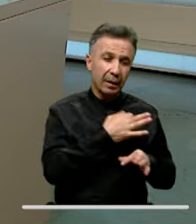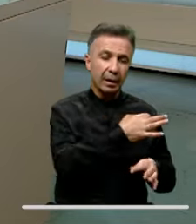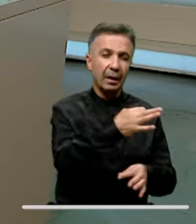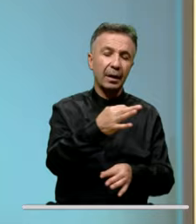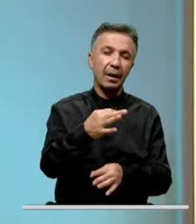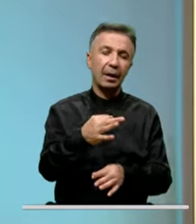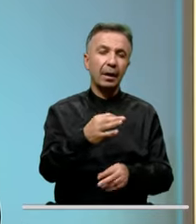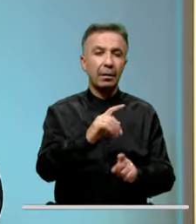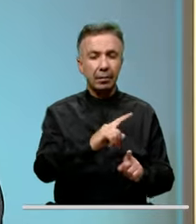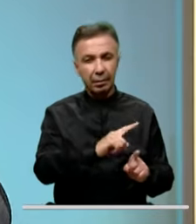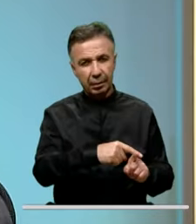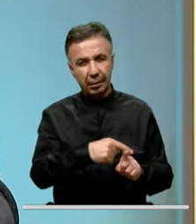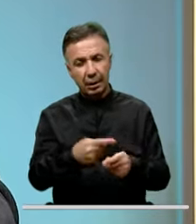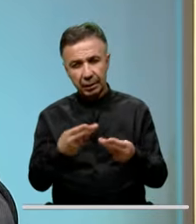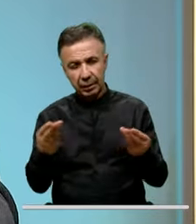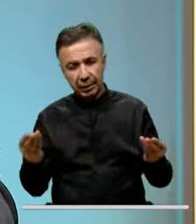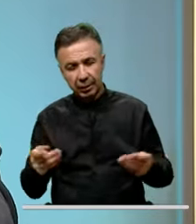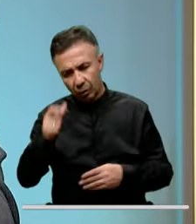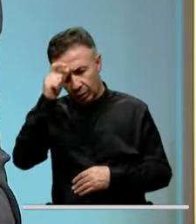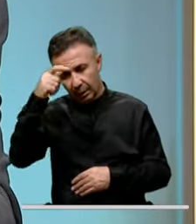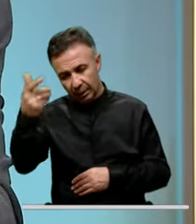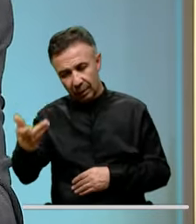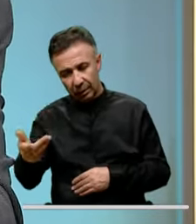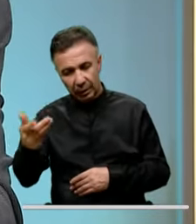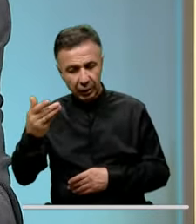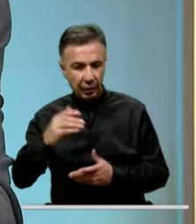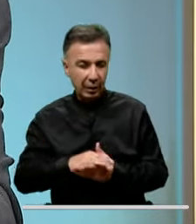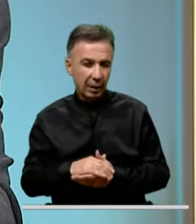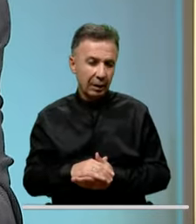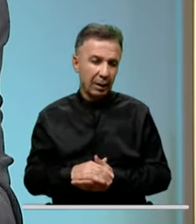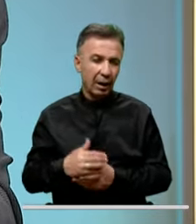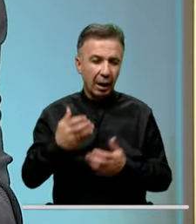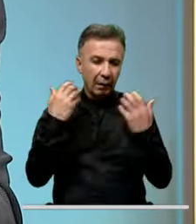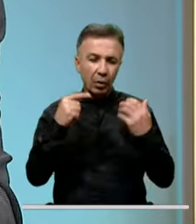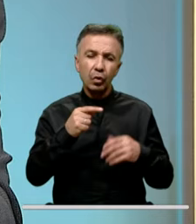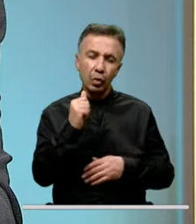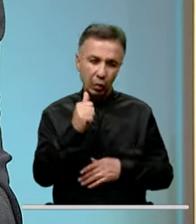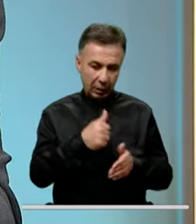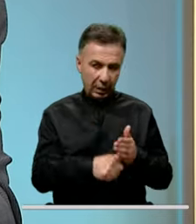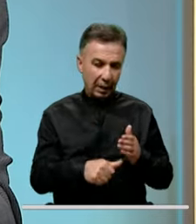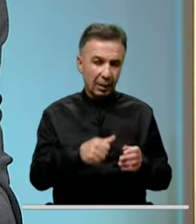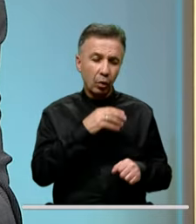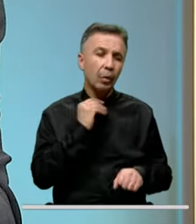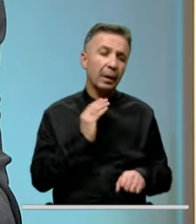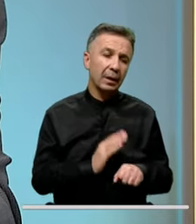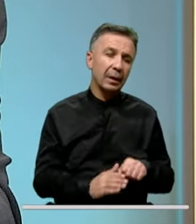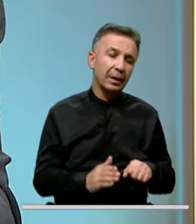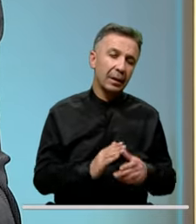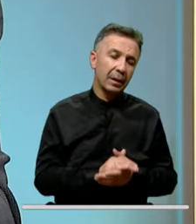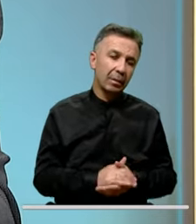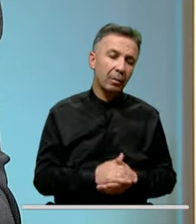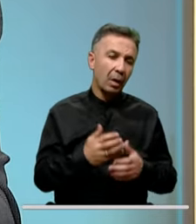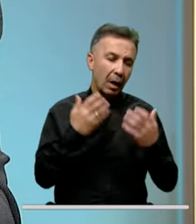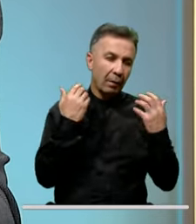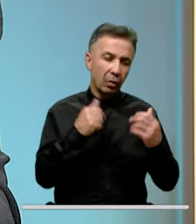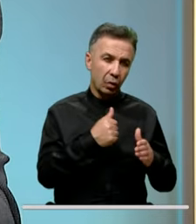ihtiyaç sahiplerine dağıtıldı. Yurt dışındaysa hayvanınız şu tarihte kesildi. hissedar olduğunuz bu